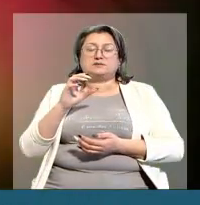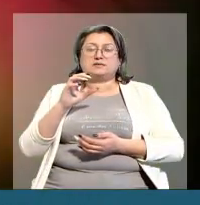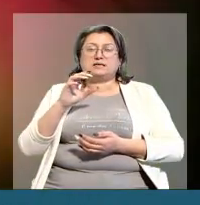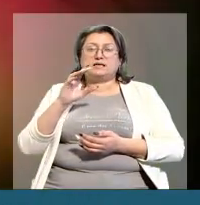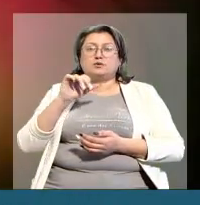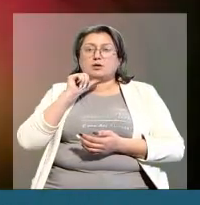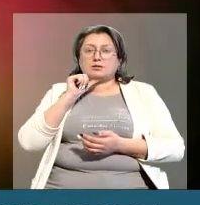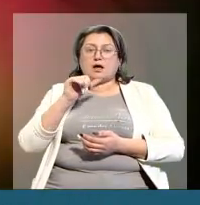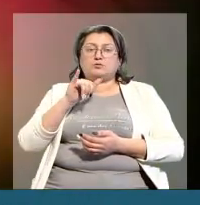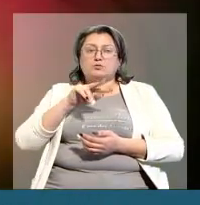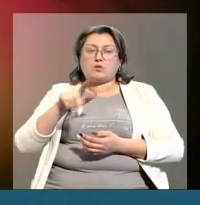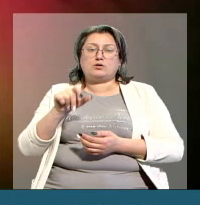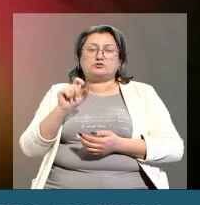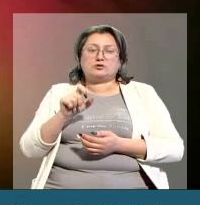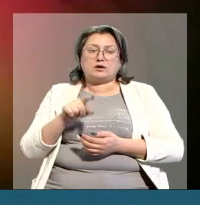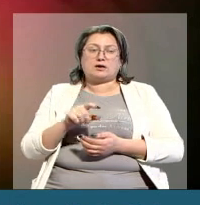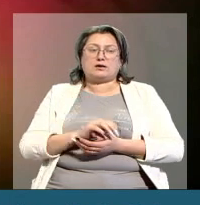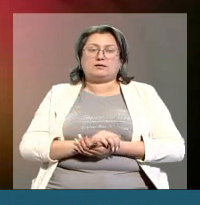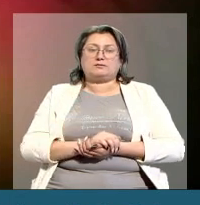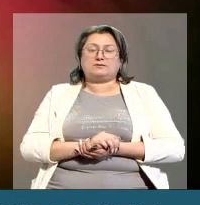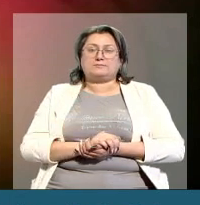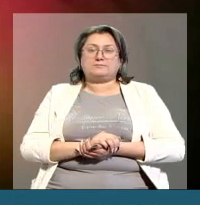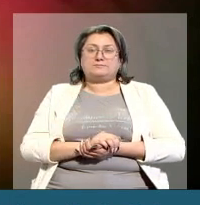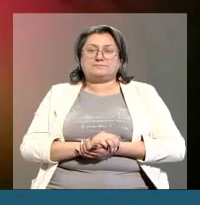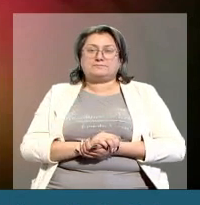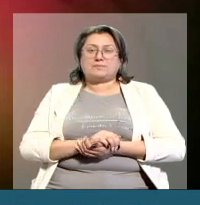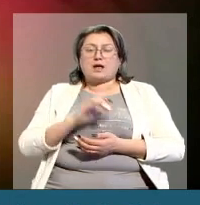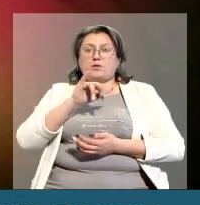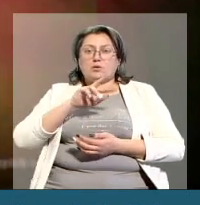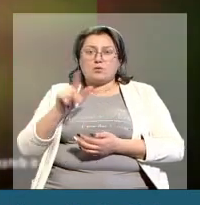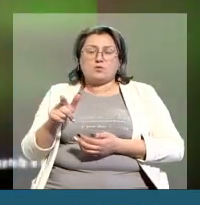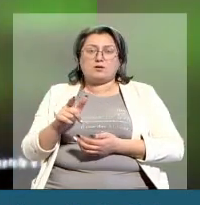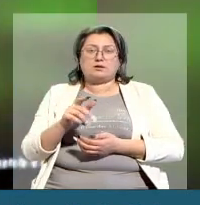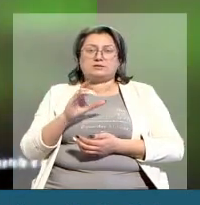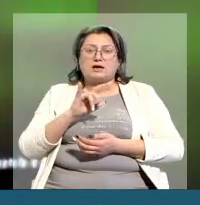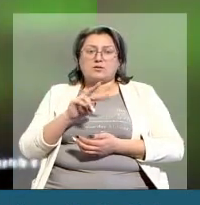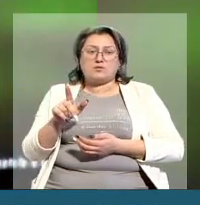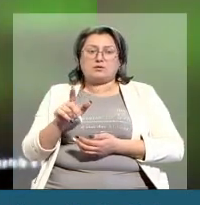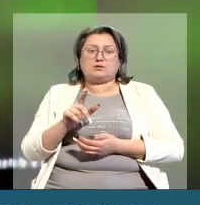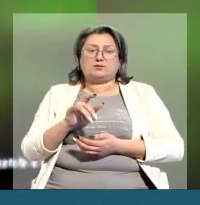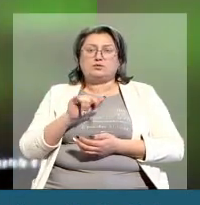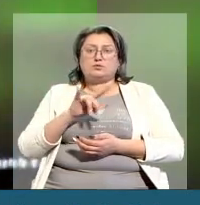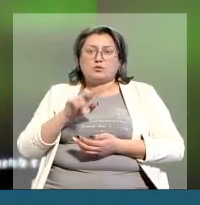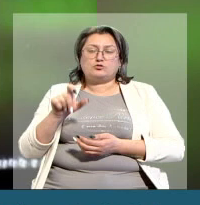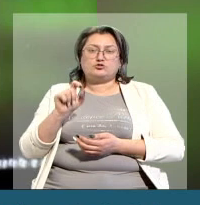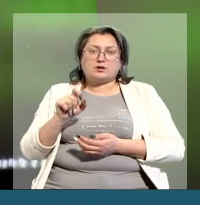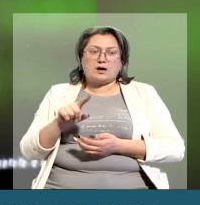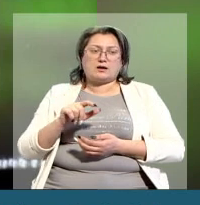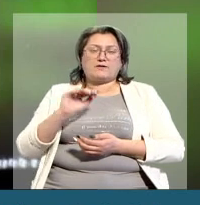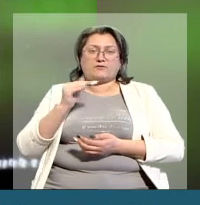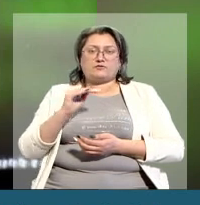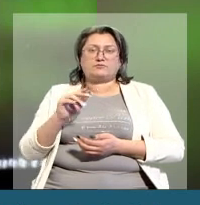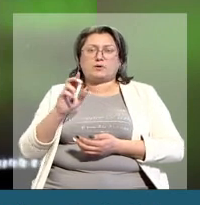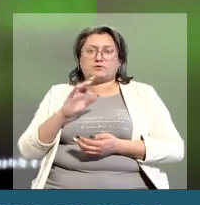Сарыкөл, Ұзынкөл, Жітіқара, Федоров пен Мендіқара аудандарының тұрғындары тамашалаған. Ол жақта аспан қызыл-жасыл түске